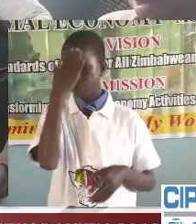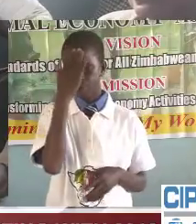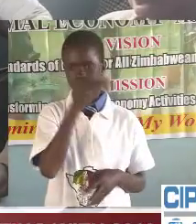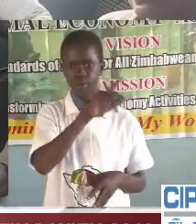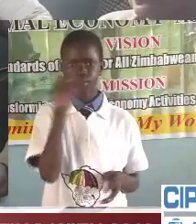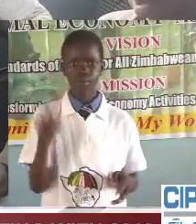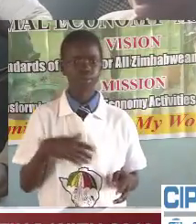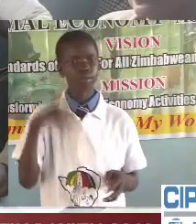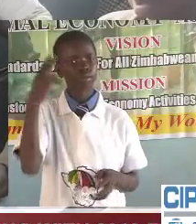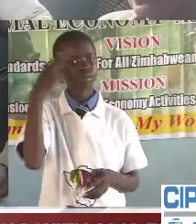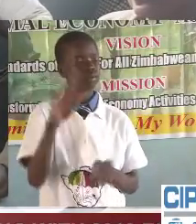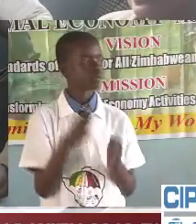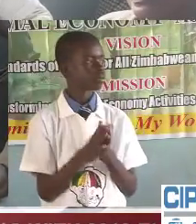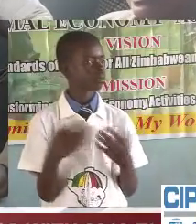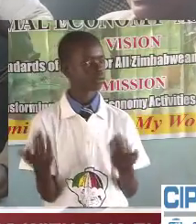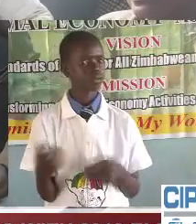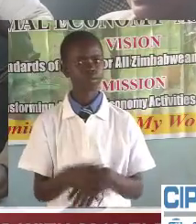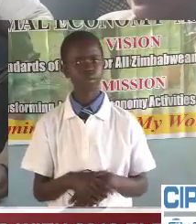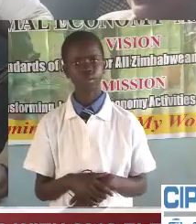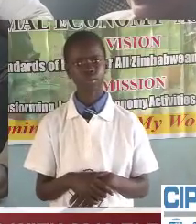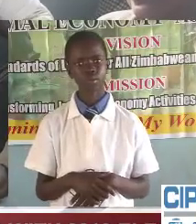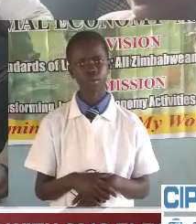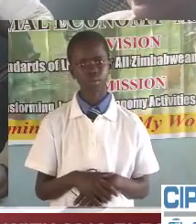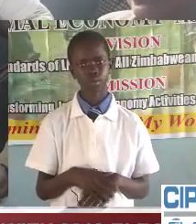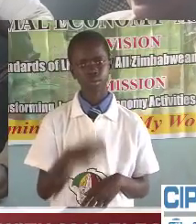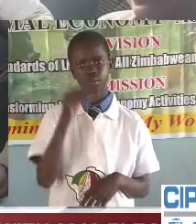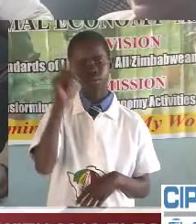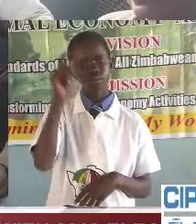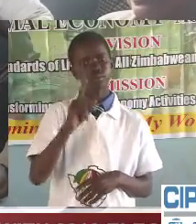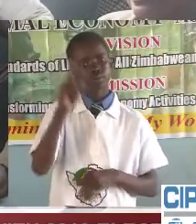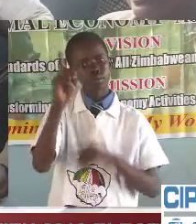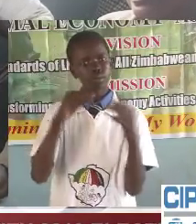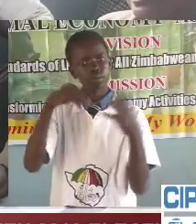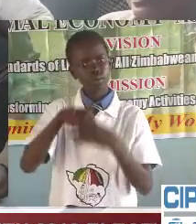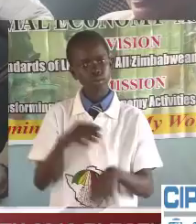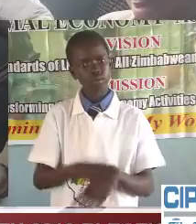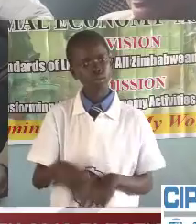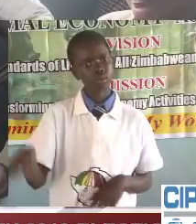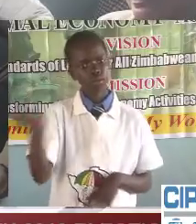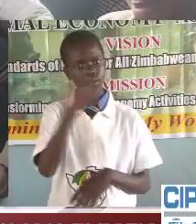handina kuzvinzwa. Ndoendazve pane nyaya yedisability.